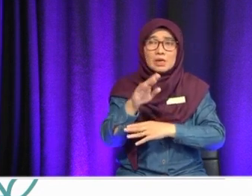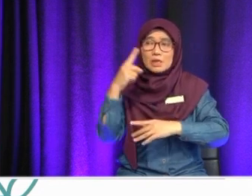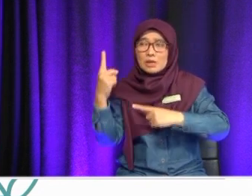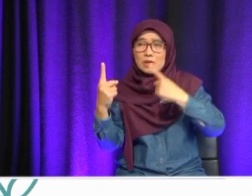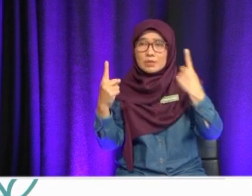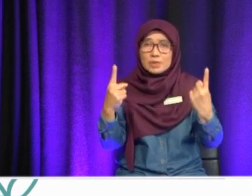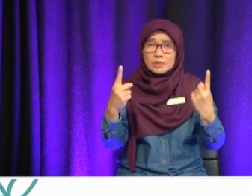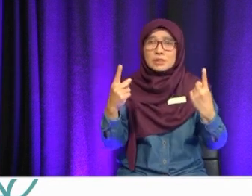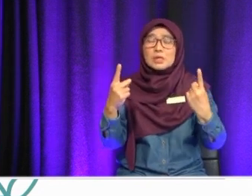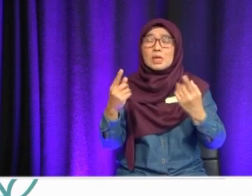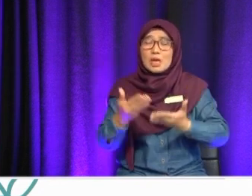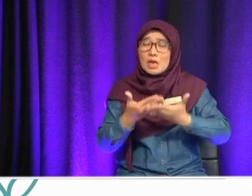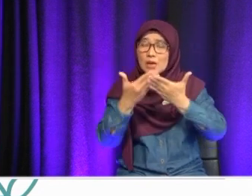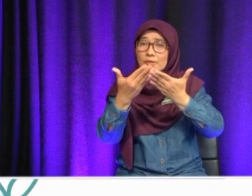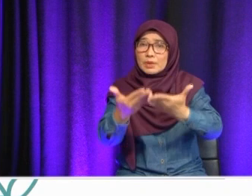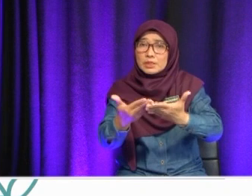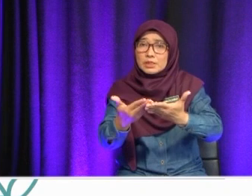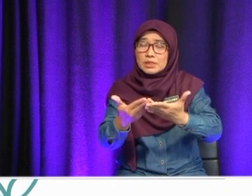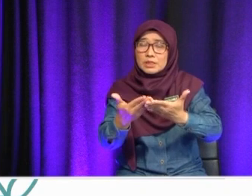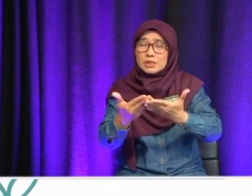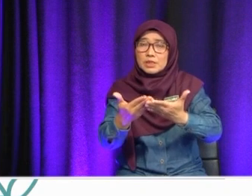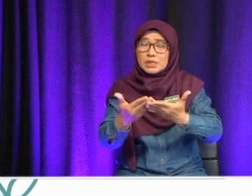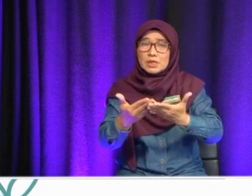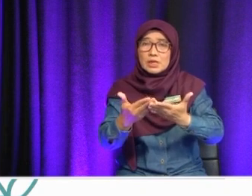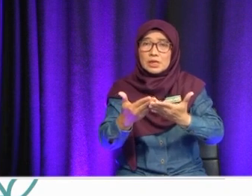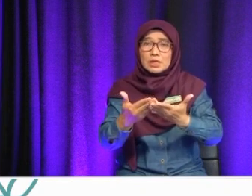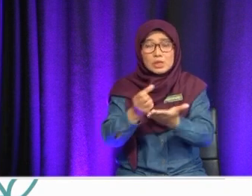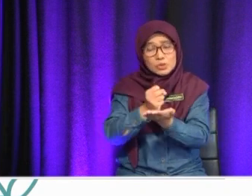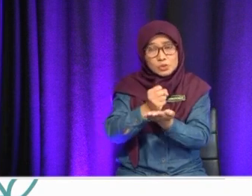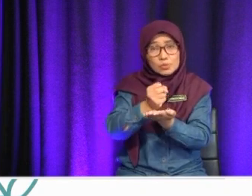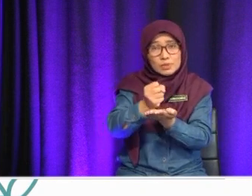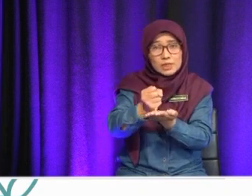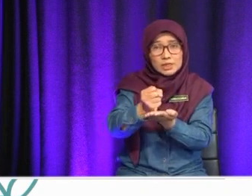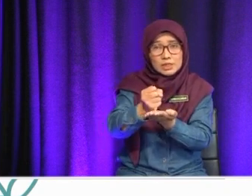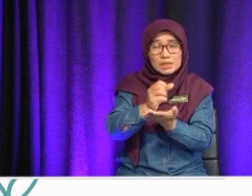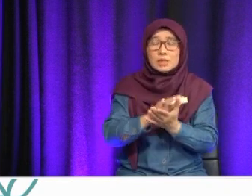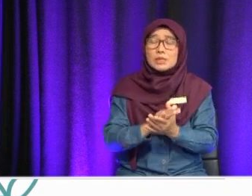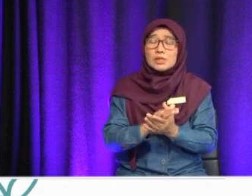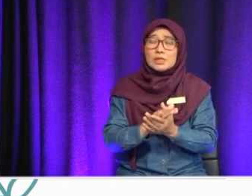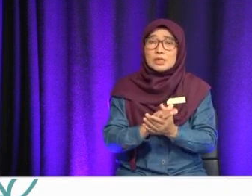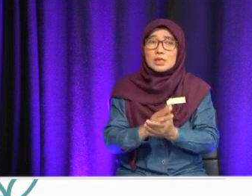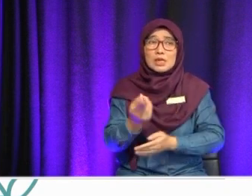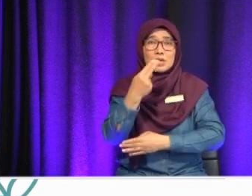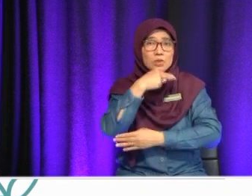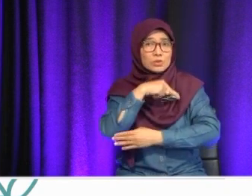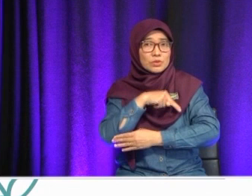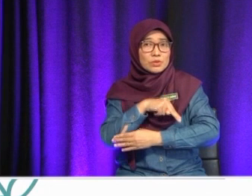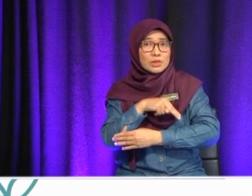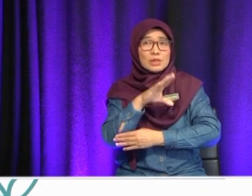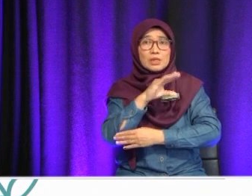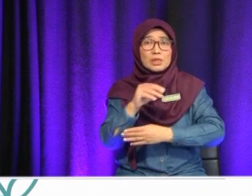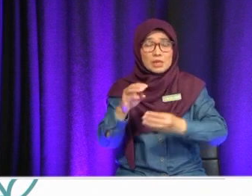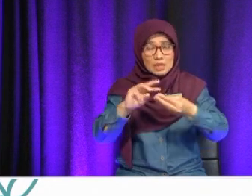memberikan sumbangan dengan kesepakatan bahawa keuntungan dan risiko akan